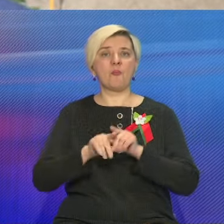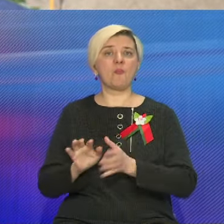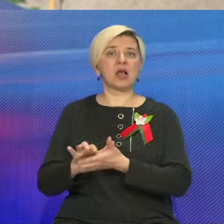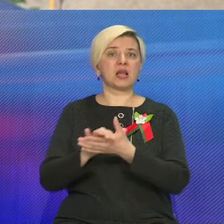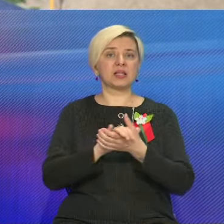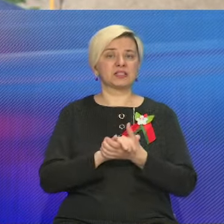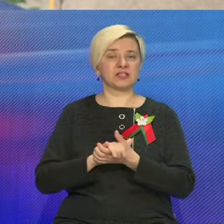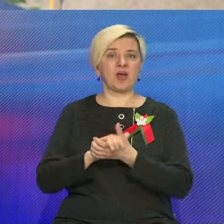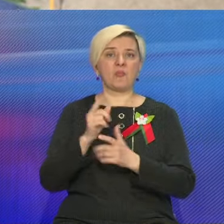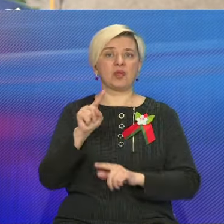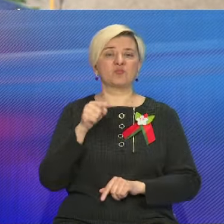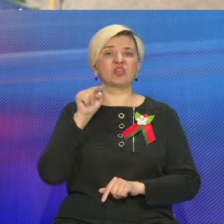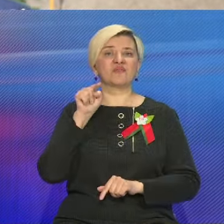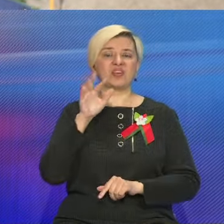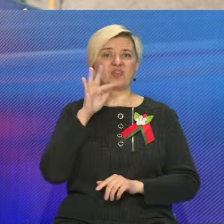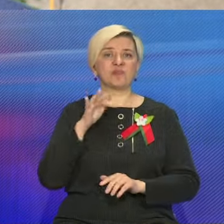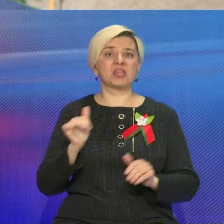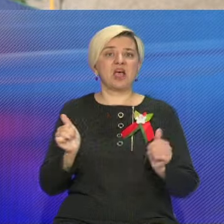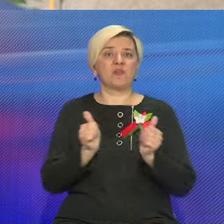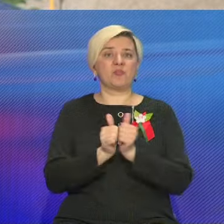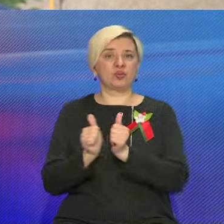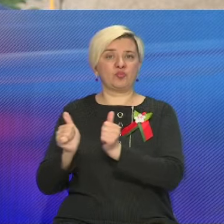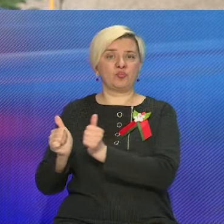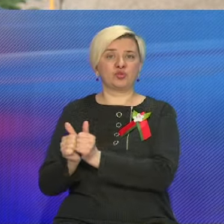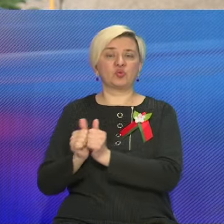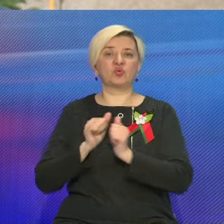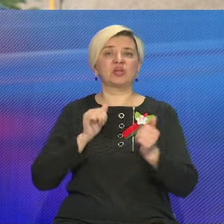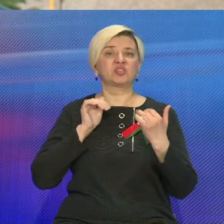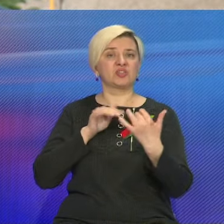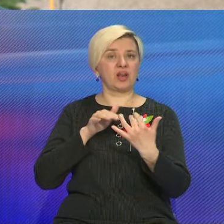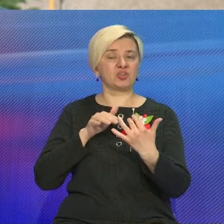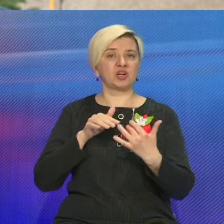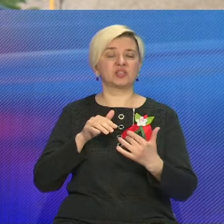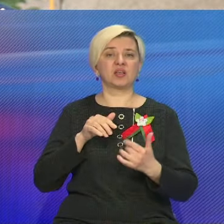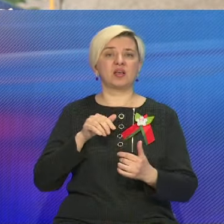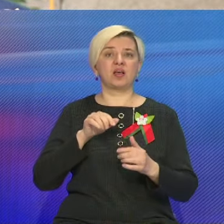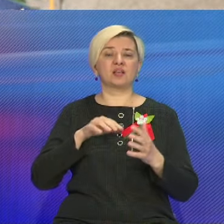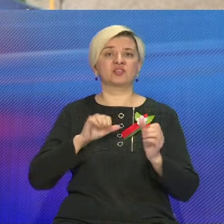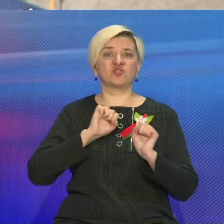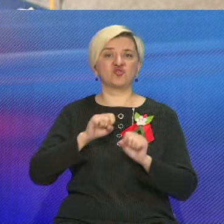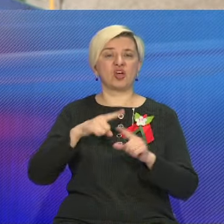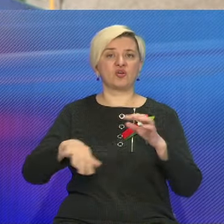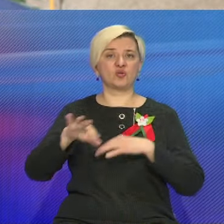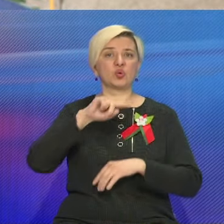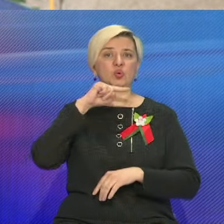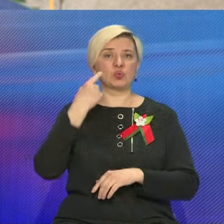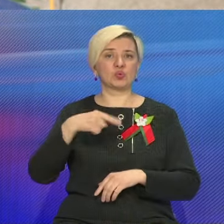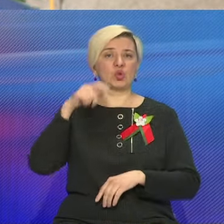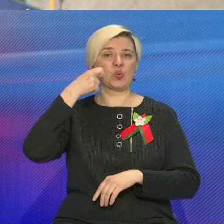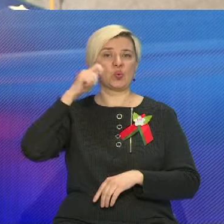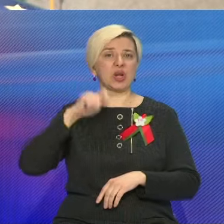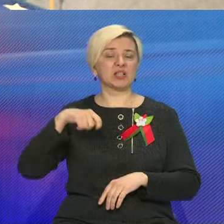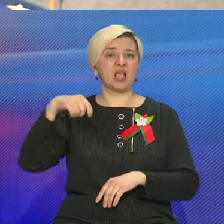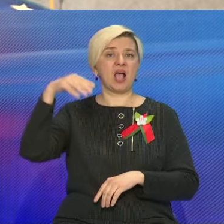времена плечом к плечу сражались, защищая общую родину, русские с украинцем, азербайджанец с армянином. И мы были